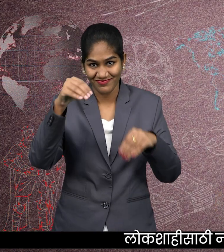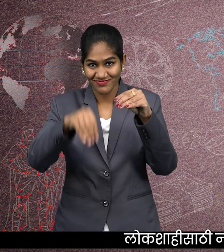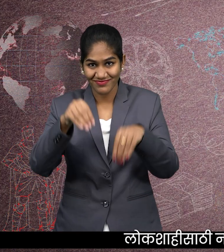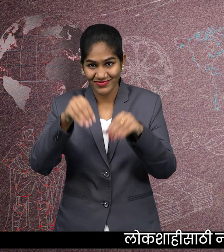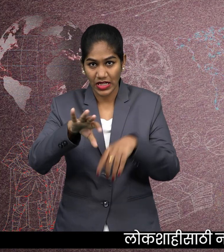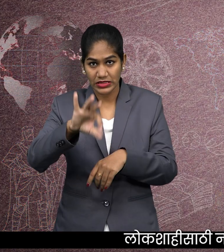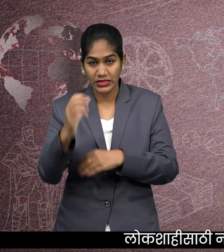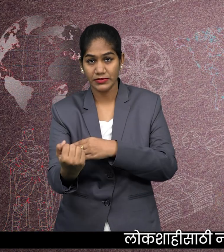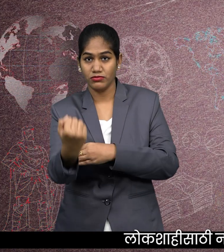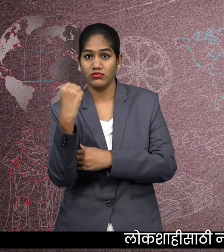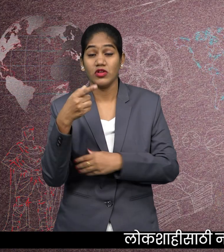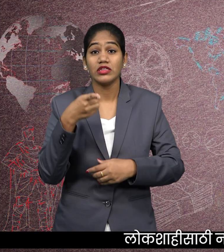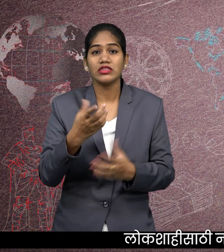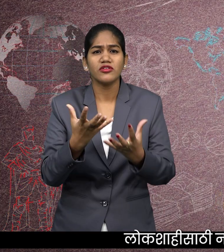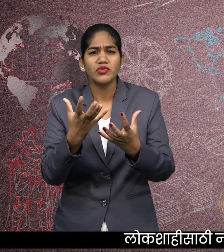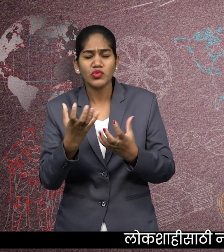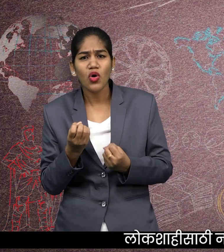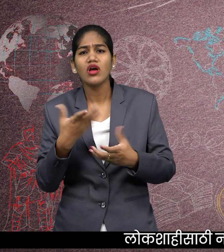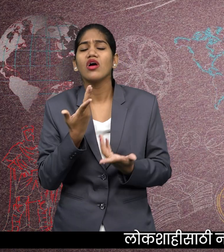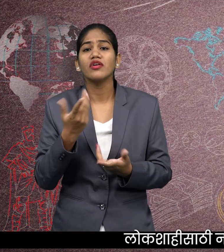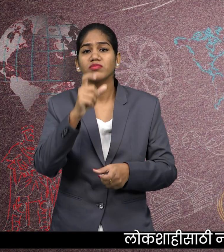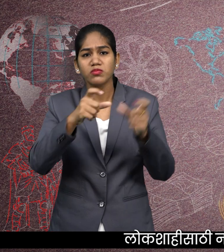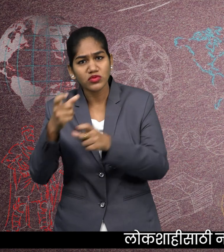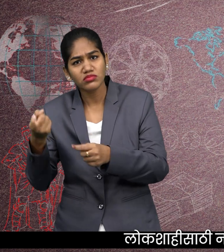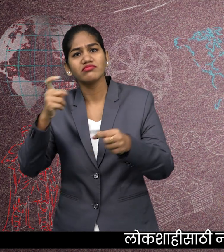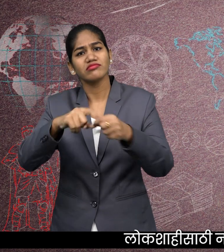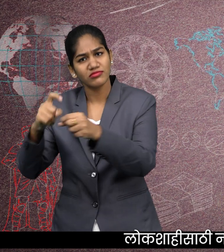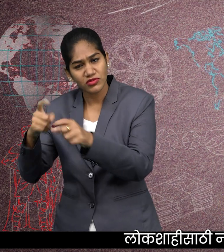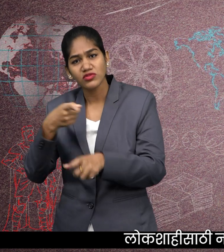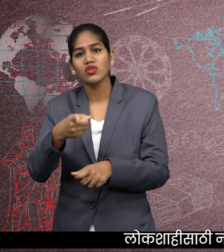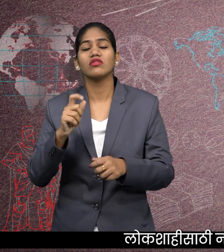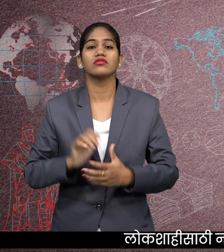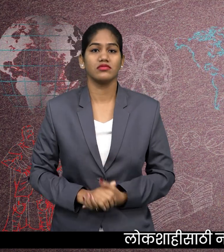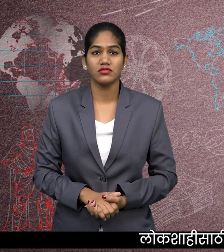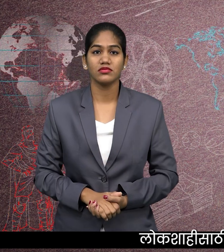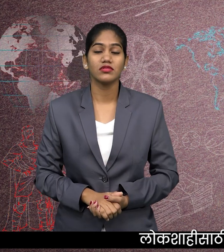लोकशाहीसाठी नागरिकांचा सहभाग आवश्यक आहे का?